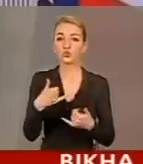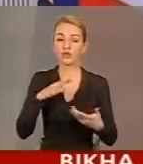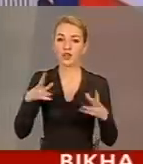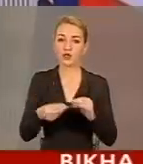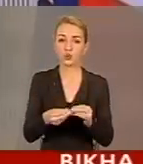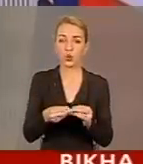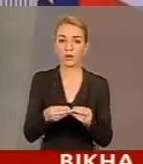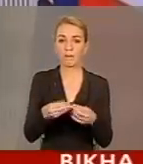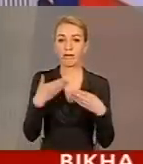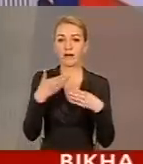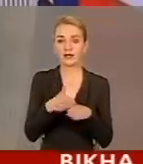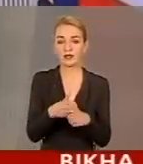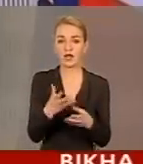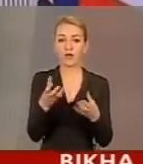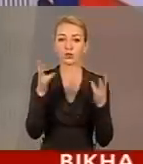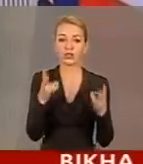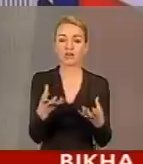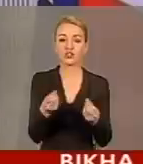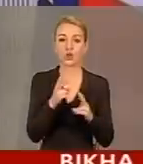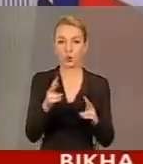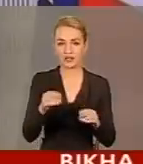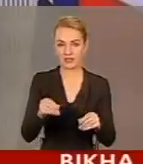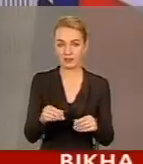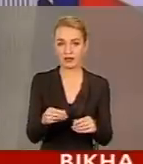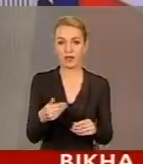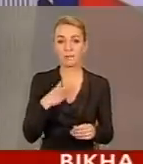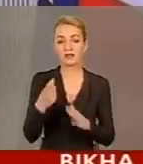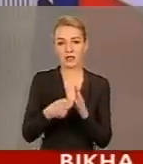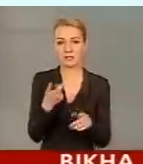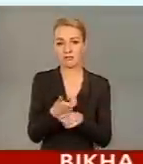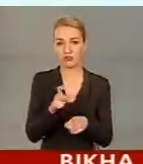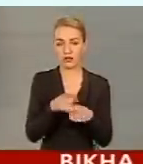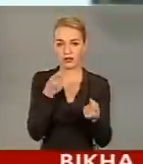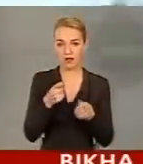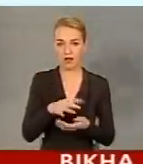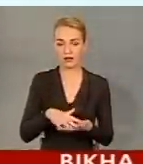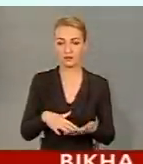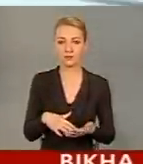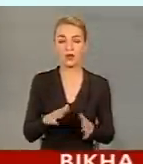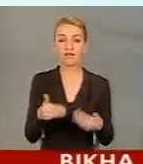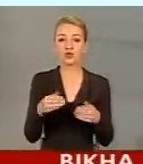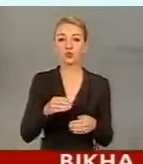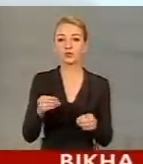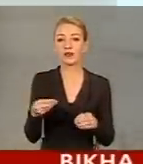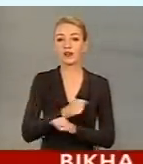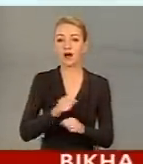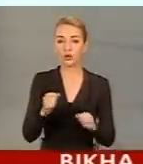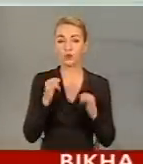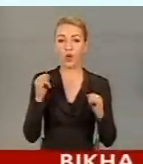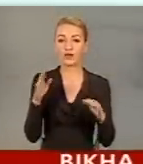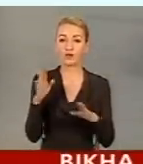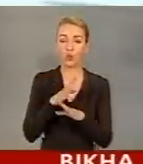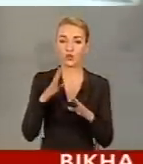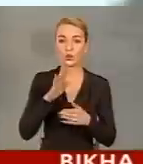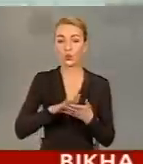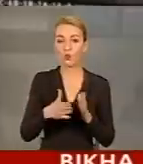внаслідок падіння постраждав ще хтось на землі. Незабаром ми дізнаємося більше деталей. Версію теракту та поганих погодних умов